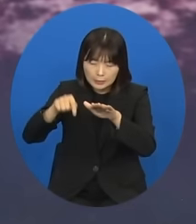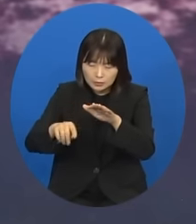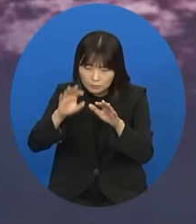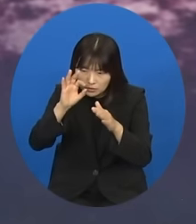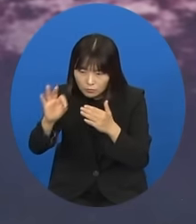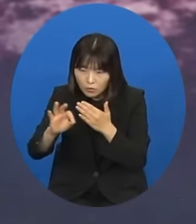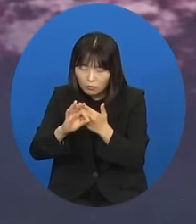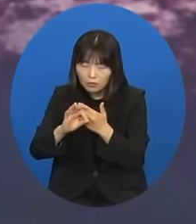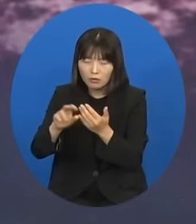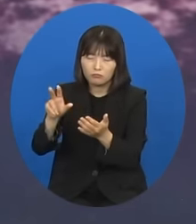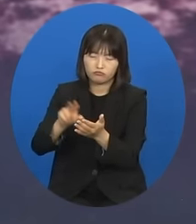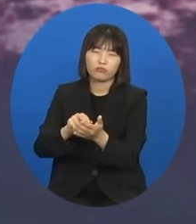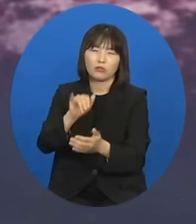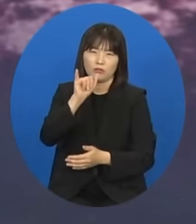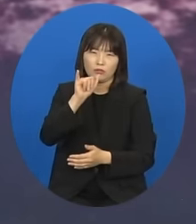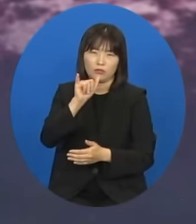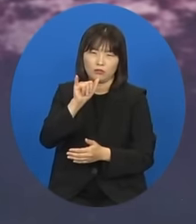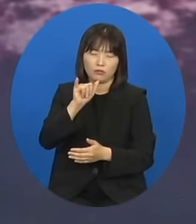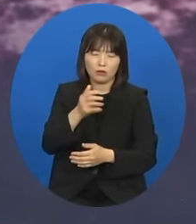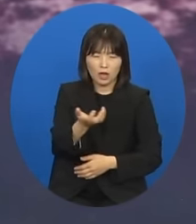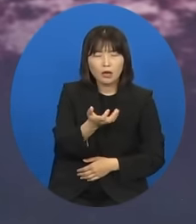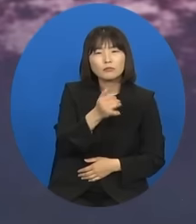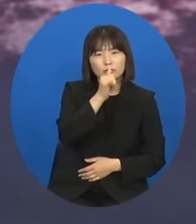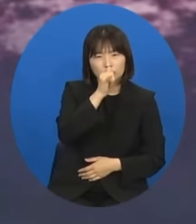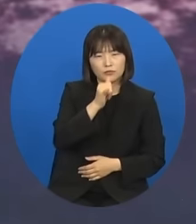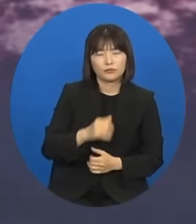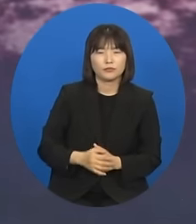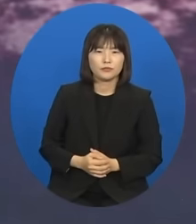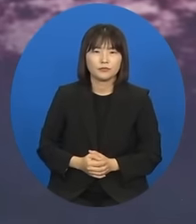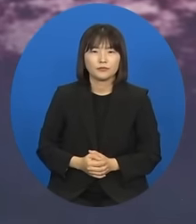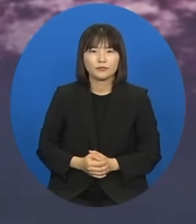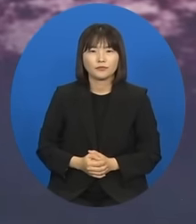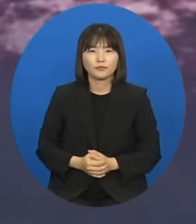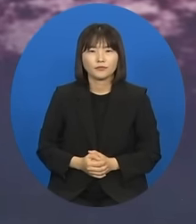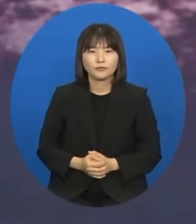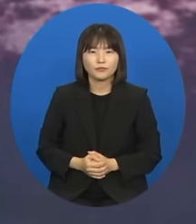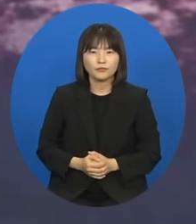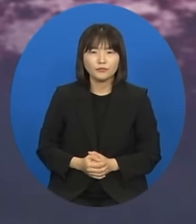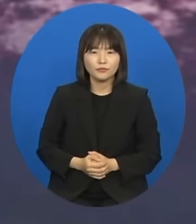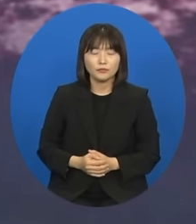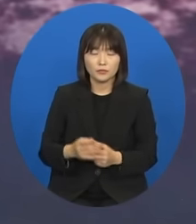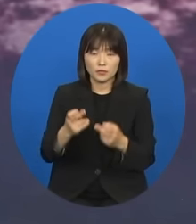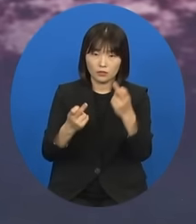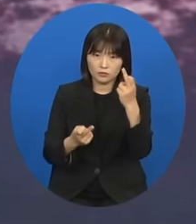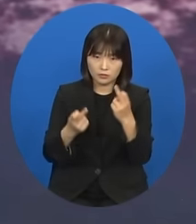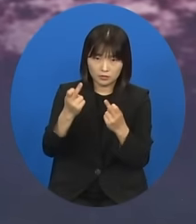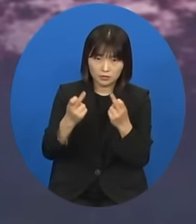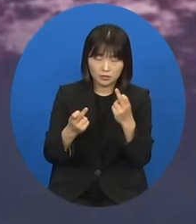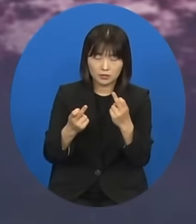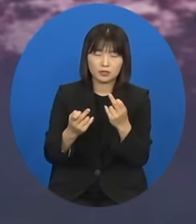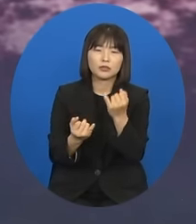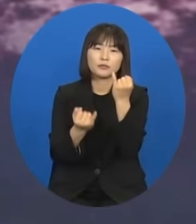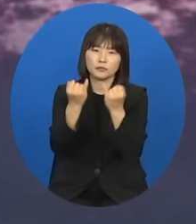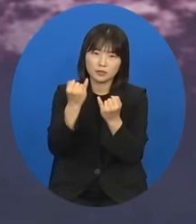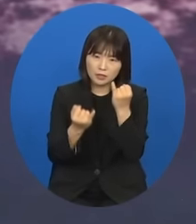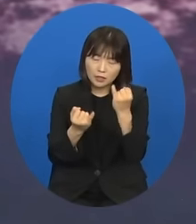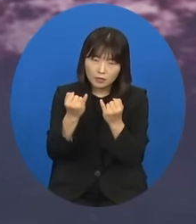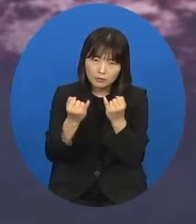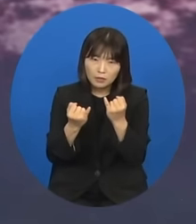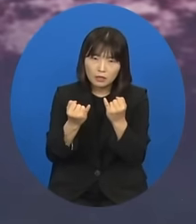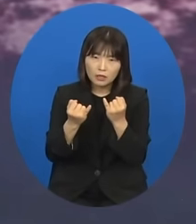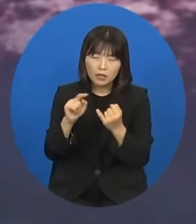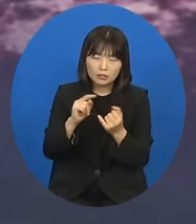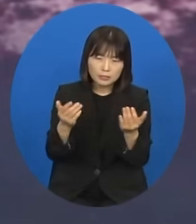문제가 있어 다 아픔이 있어요 형제들도 자매들도 어떤 일로